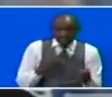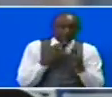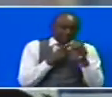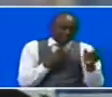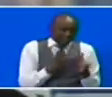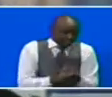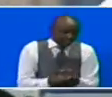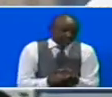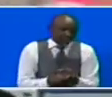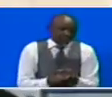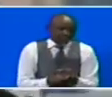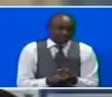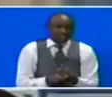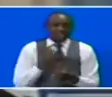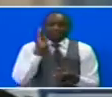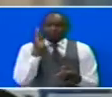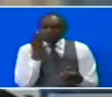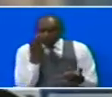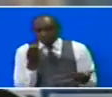Mandera, Isiolo,